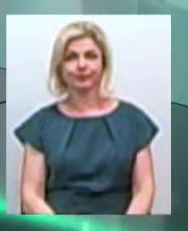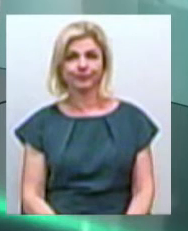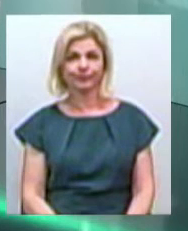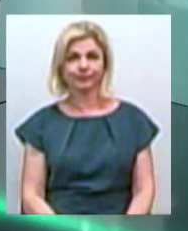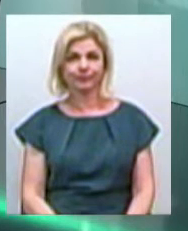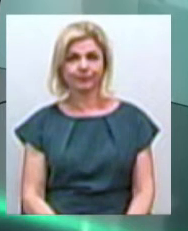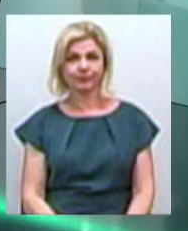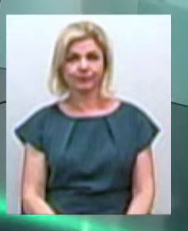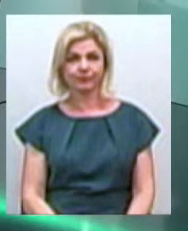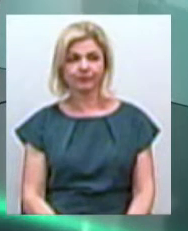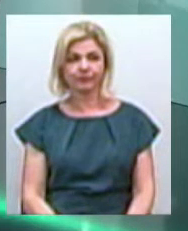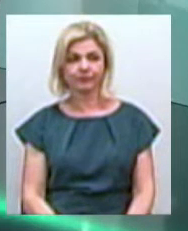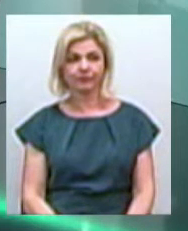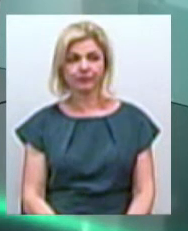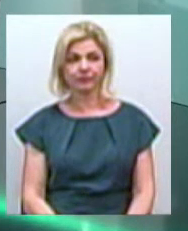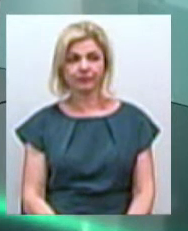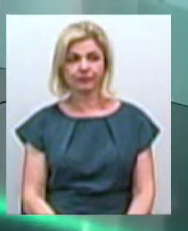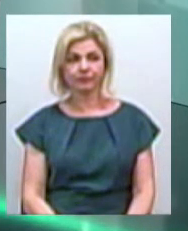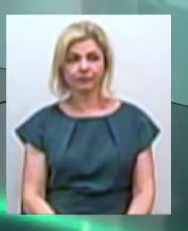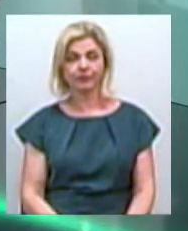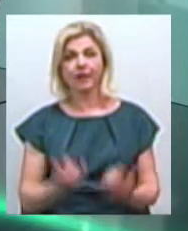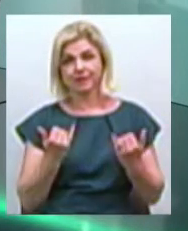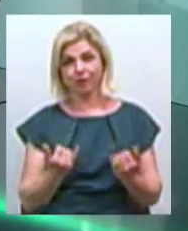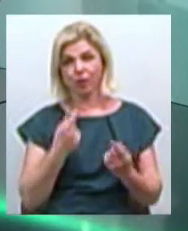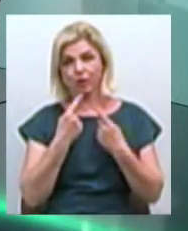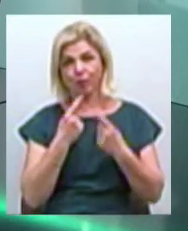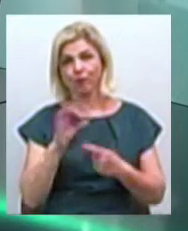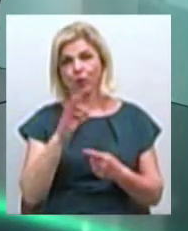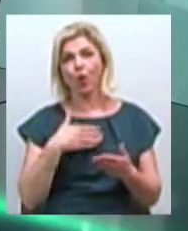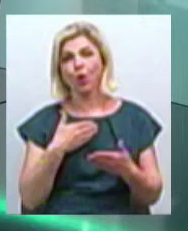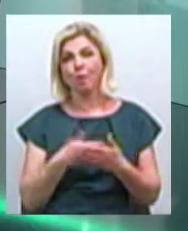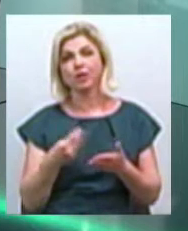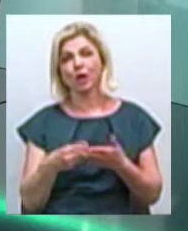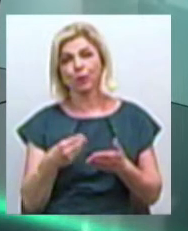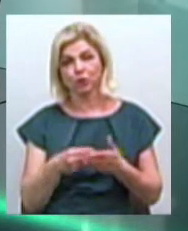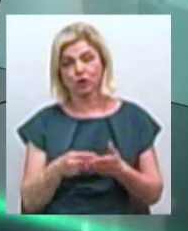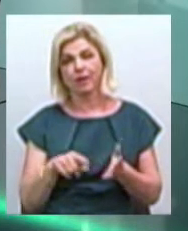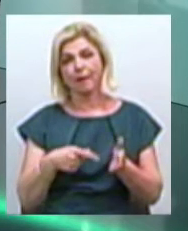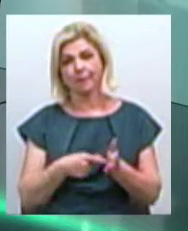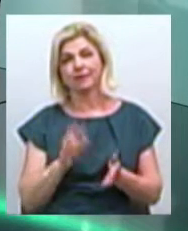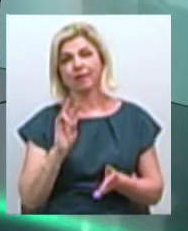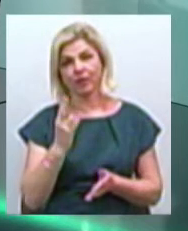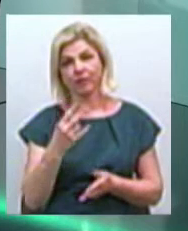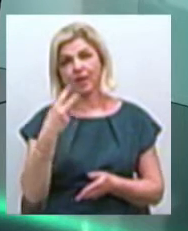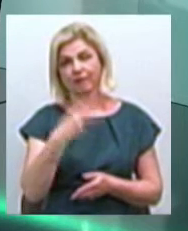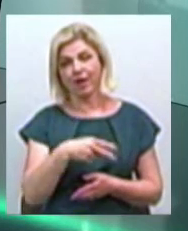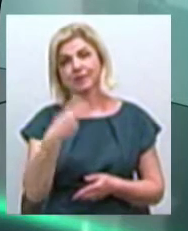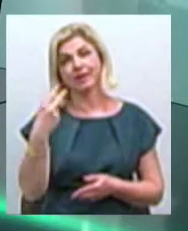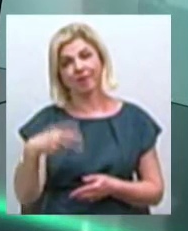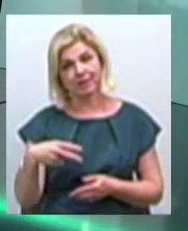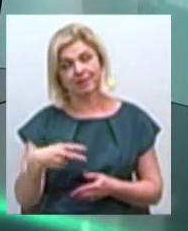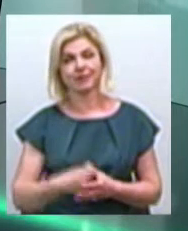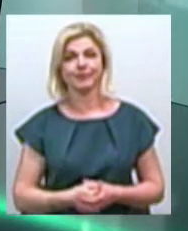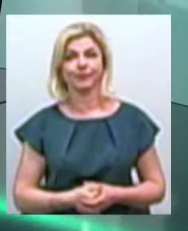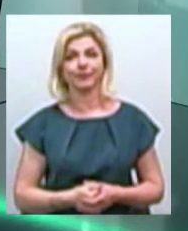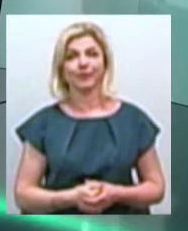Тетяна, ми з вами сьогодні говорили про громадський бюджет міста Миколаєва 2020.